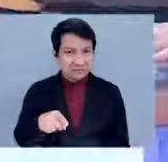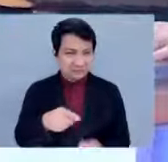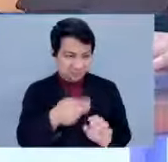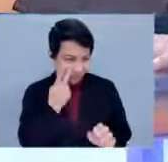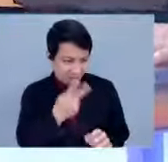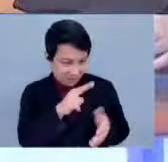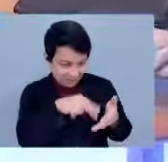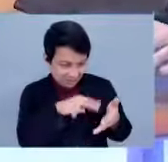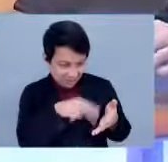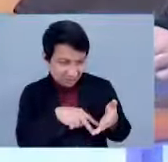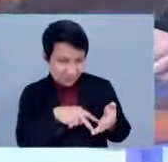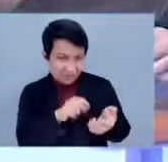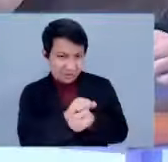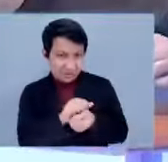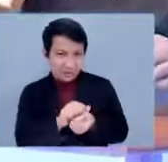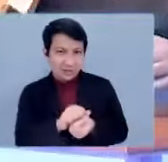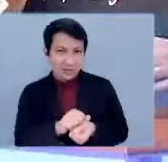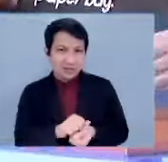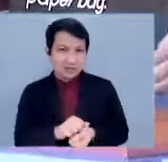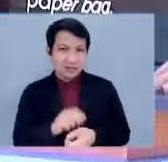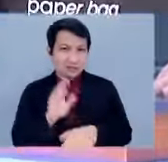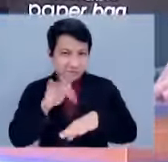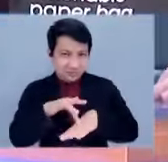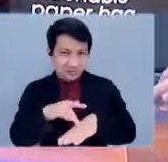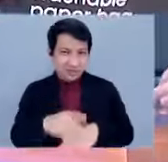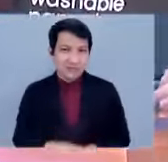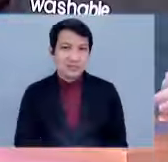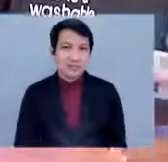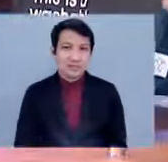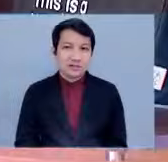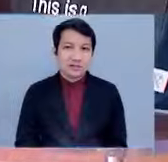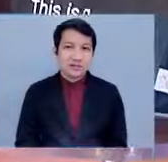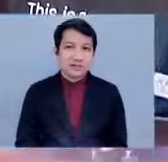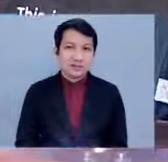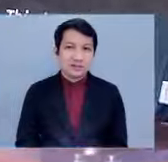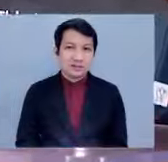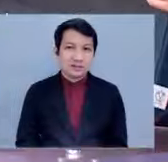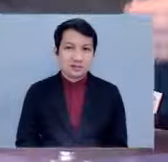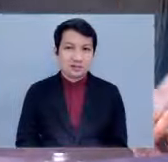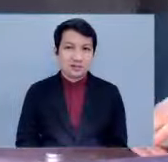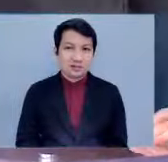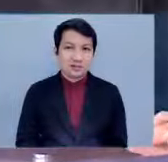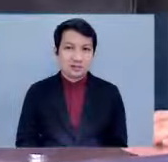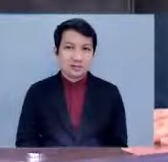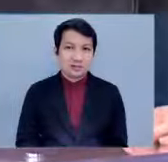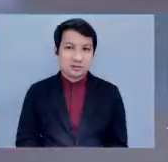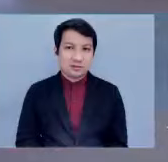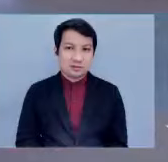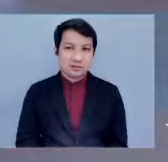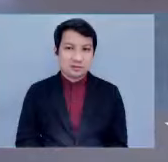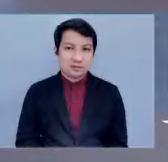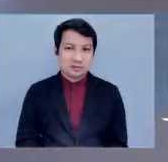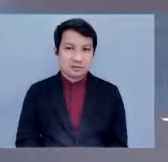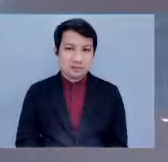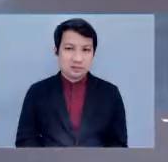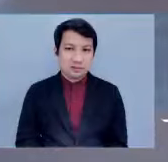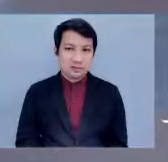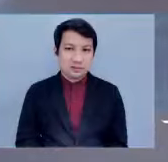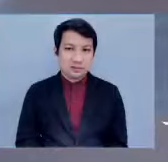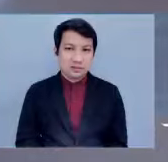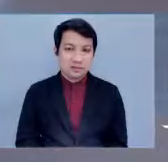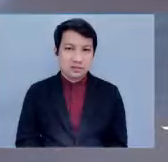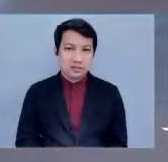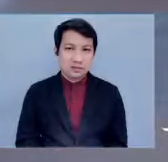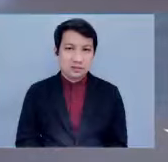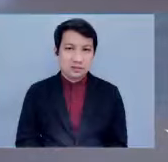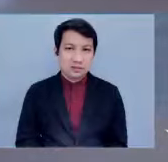can I pet? Ito, can I touch? Kasha dito yung aso, mami. Actually, kasha nga yung aso. Yes, pwede mo yung sa kayo yung aso mo. Kasha dito, mami. Basta yung wag lang labrador,